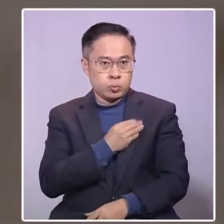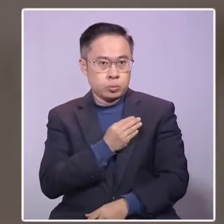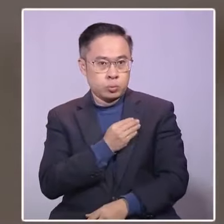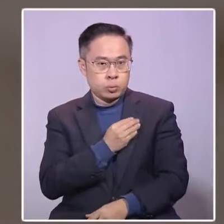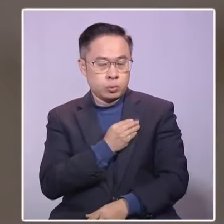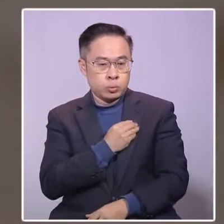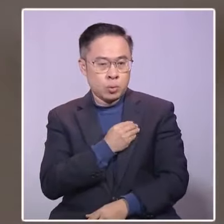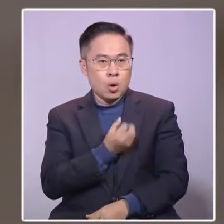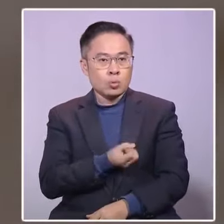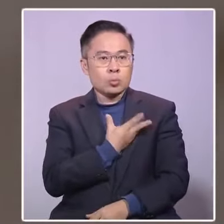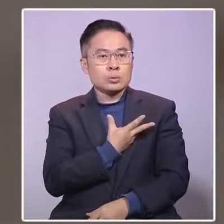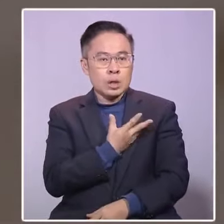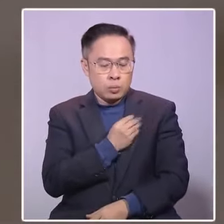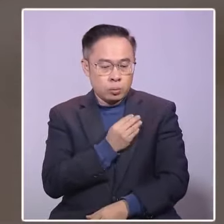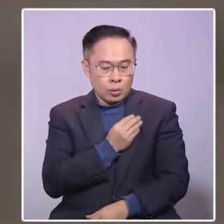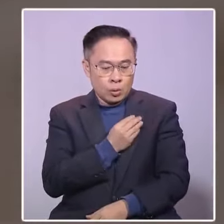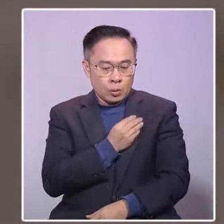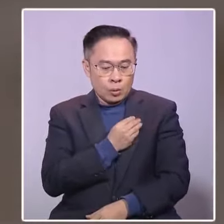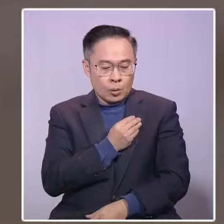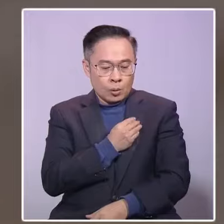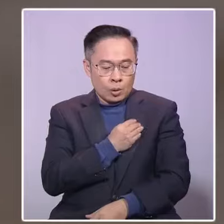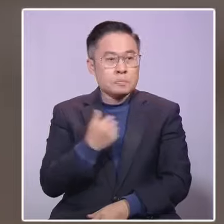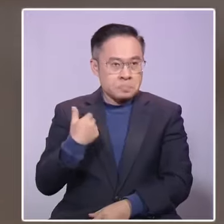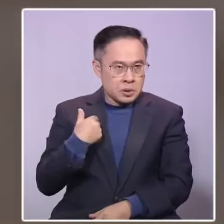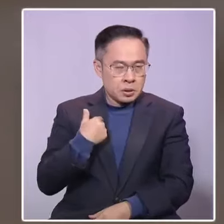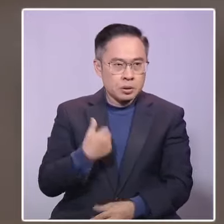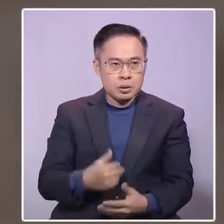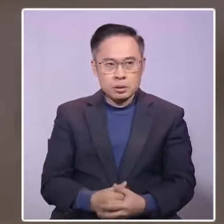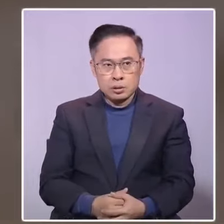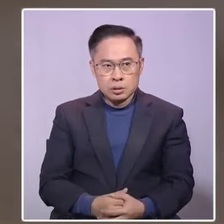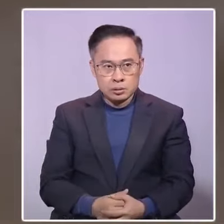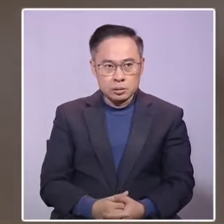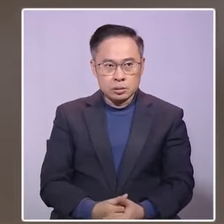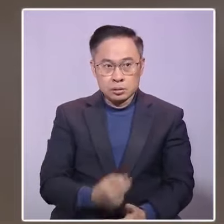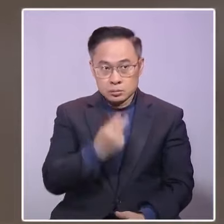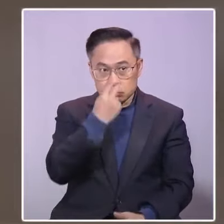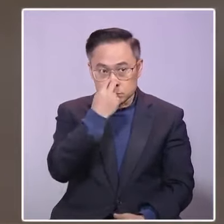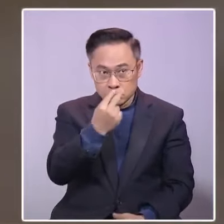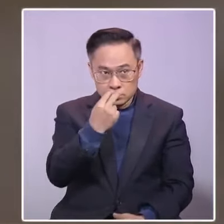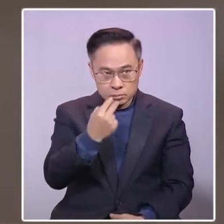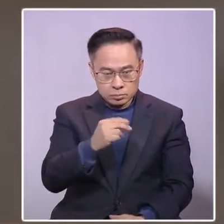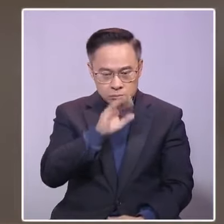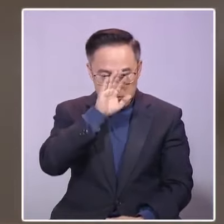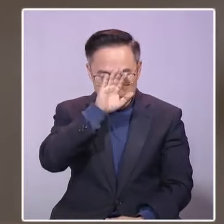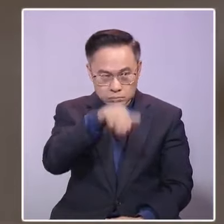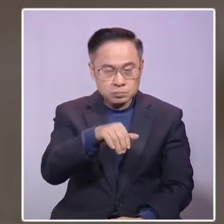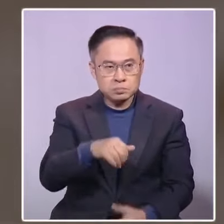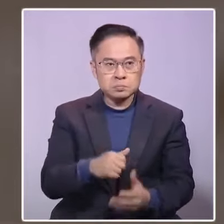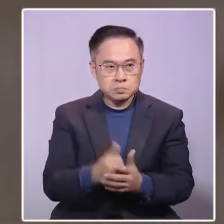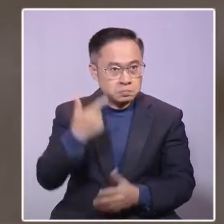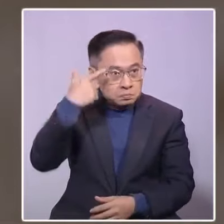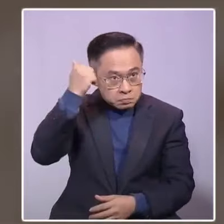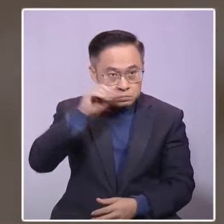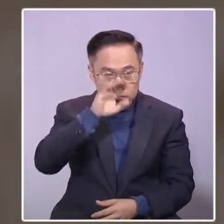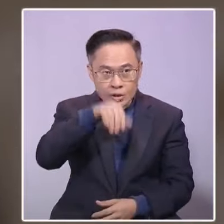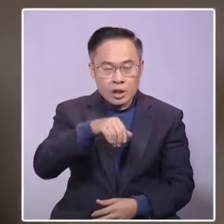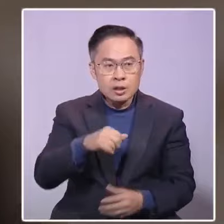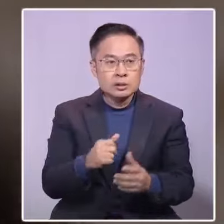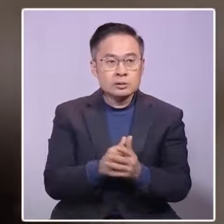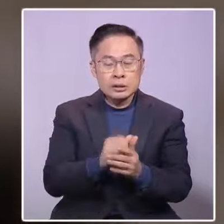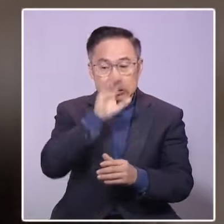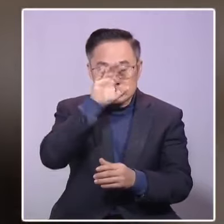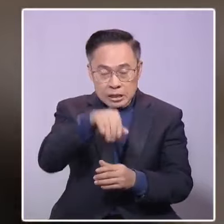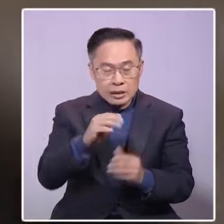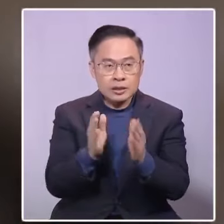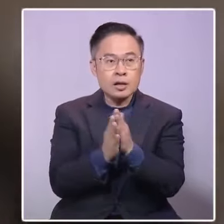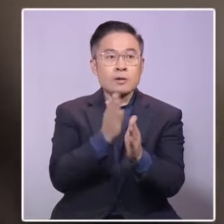กใจกับเหตุการณ์ที่เกิดขึ้นนะครับซึ่งเจ้าช้างเนี่ยพลายแสนเนี่ยนะฮะเป็นช้างที่พระครูออสเนี่ย